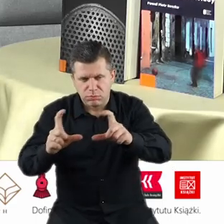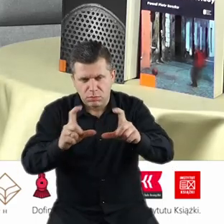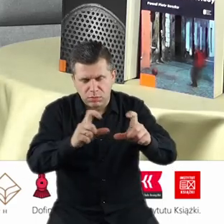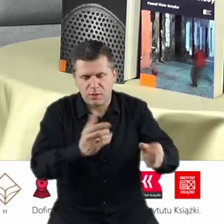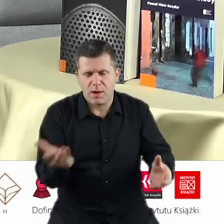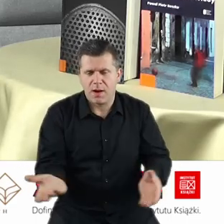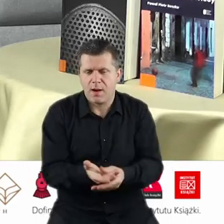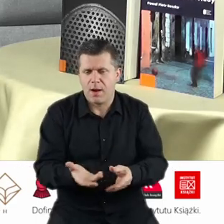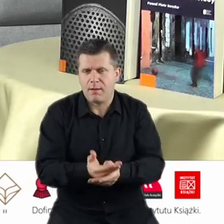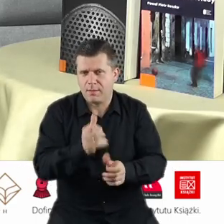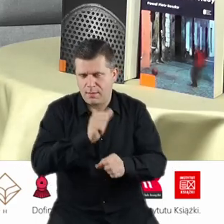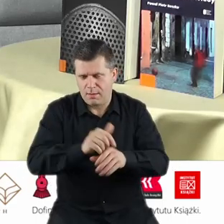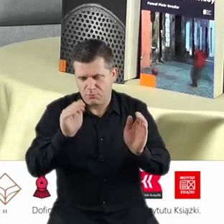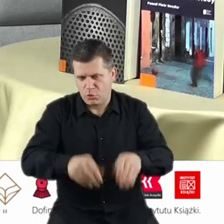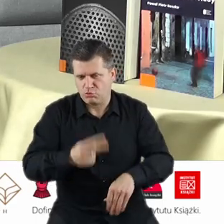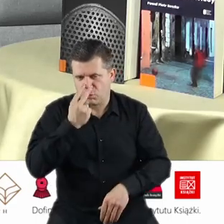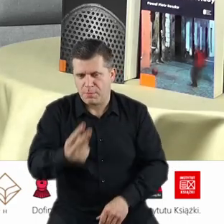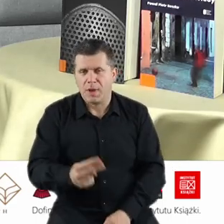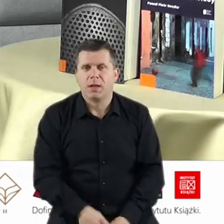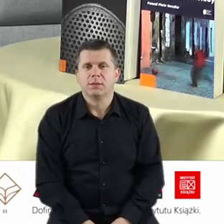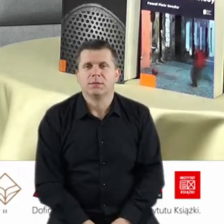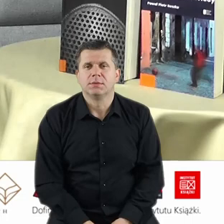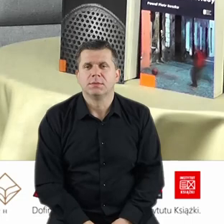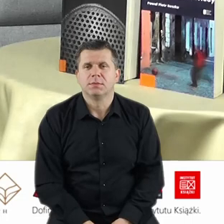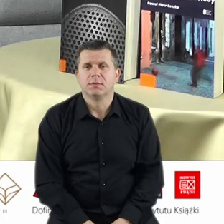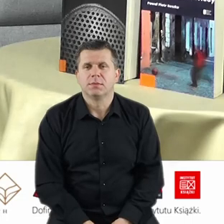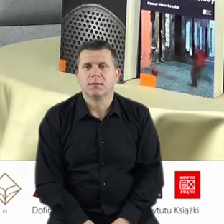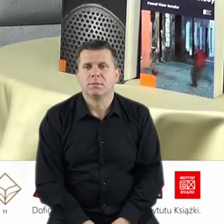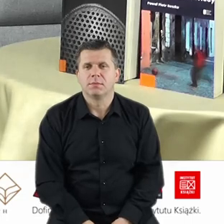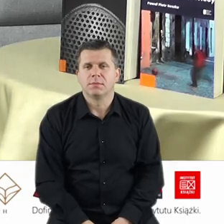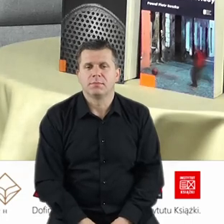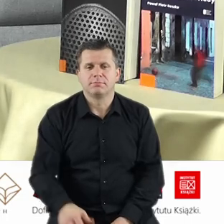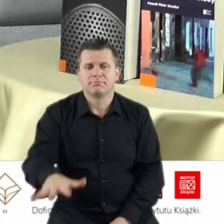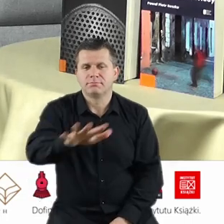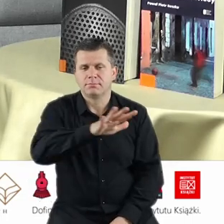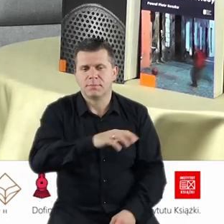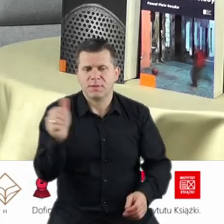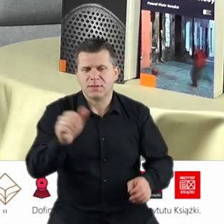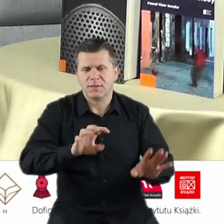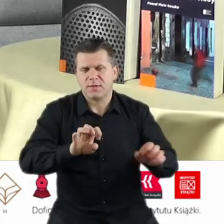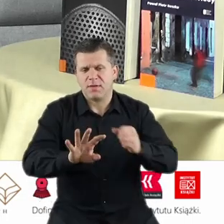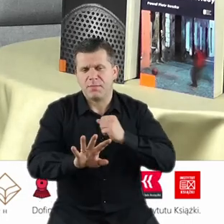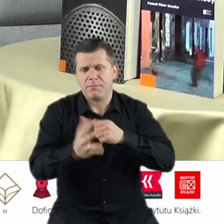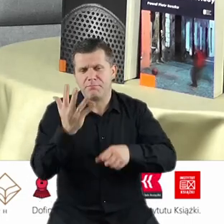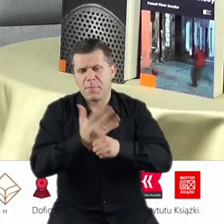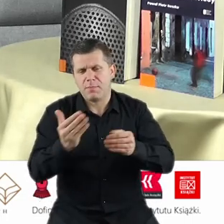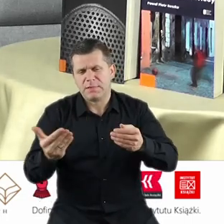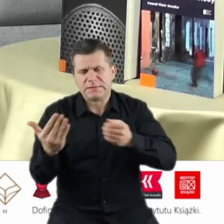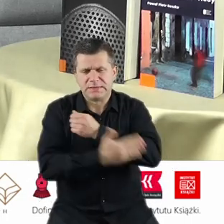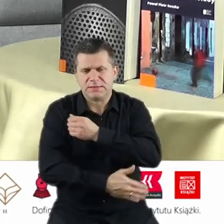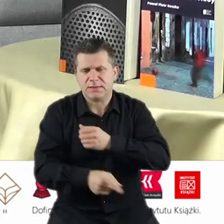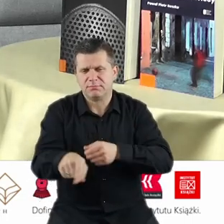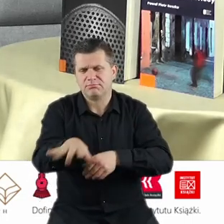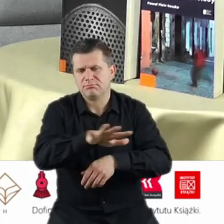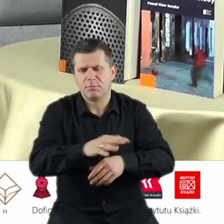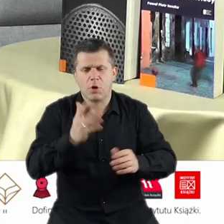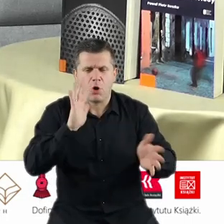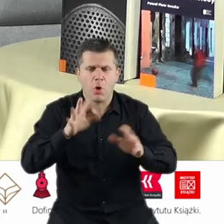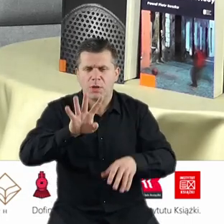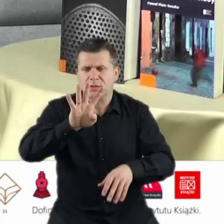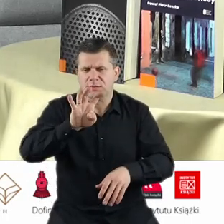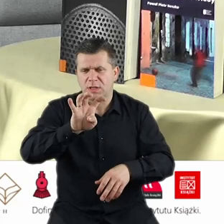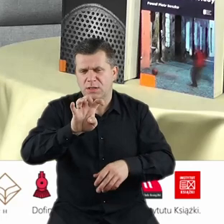kopaczy i te zdjęcia są w aktach i każdy może sobie zobaczyć, że był obóz zagłady pod koniec lat 50. Miejsce, w którym